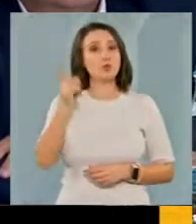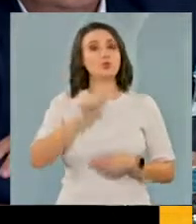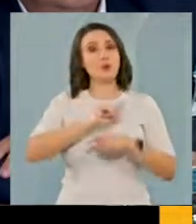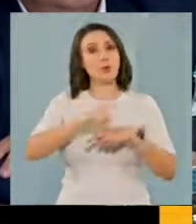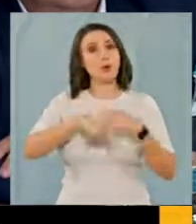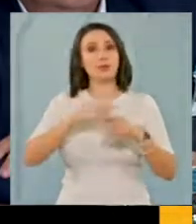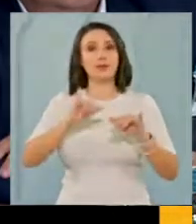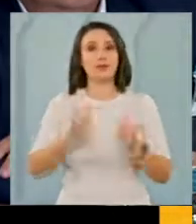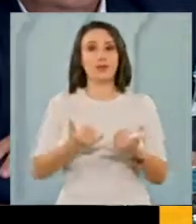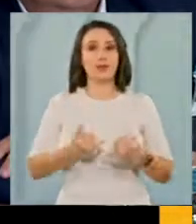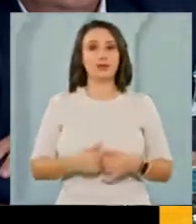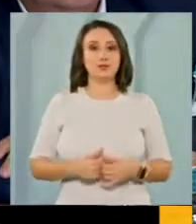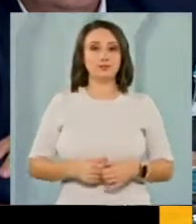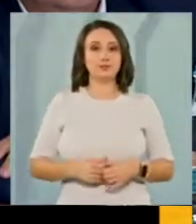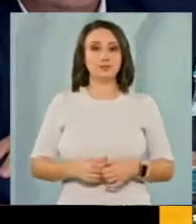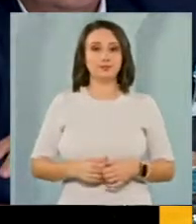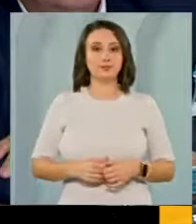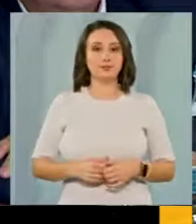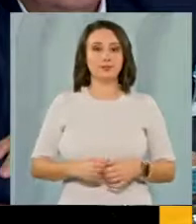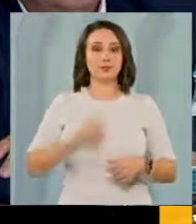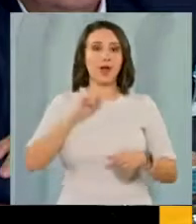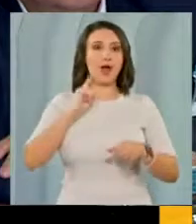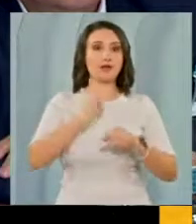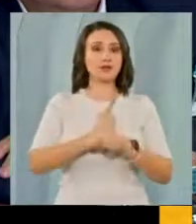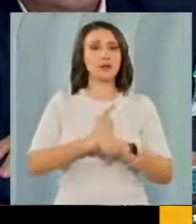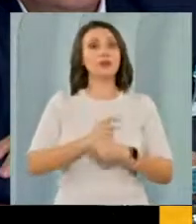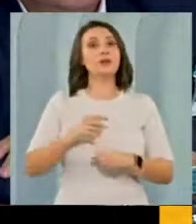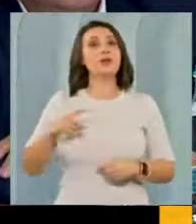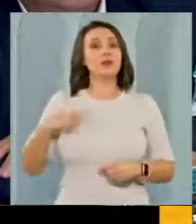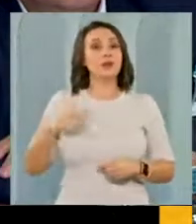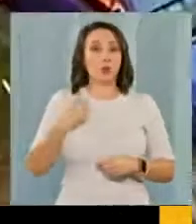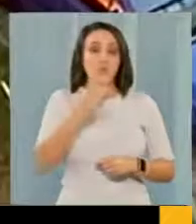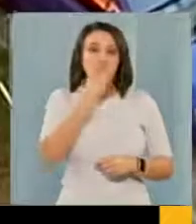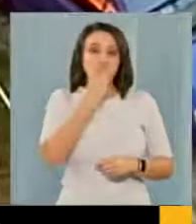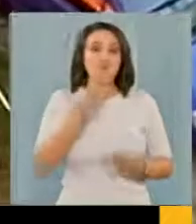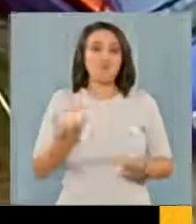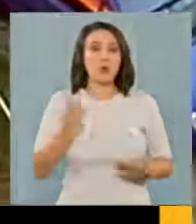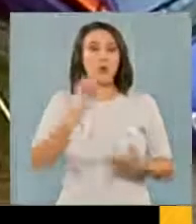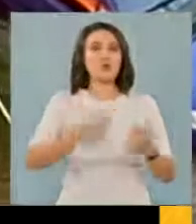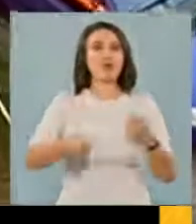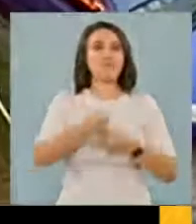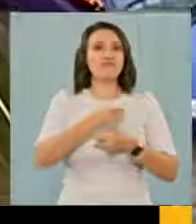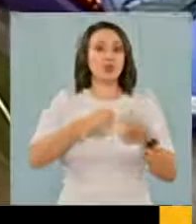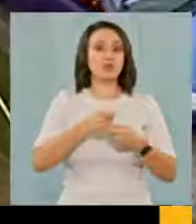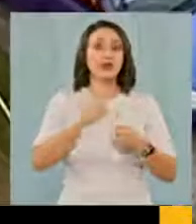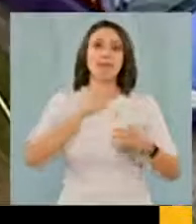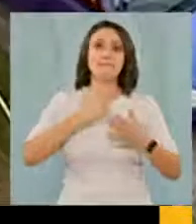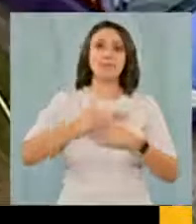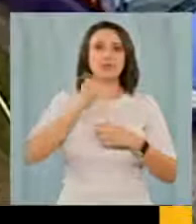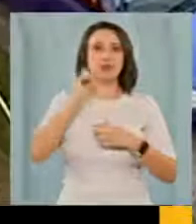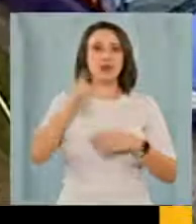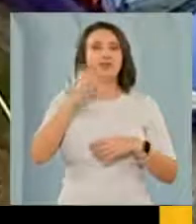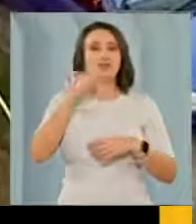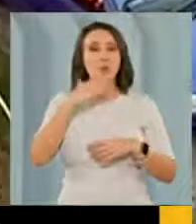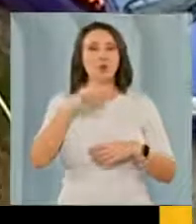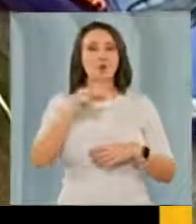după ce s-a întâmplat la Arad, că da, este o tragedie. Omul de afaceri Ioan Crișan a murit în dimineața zilei